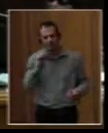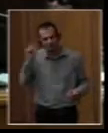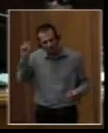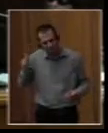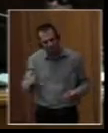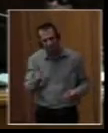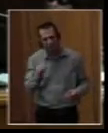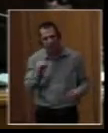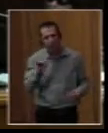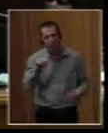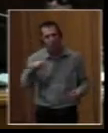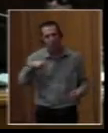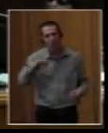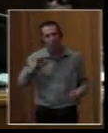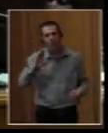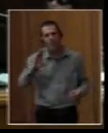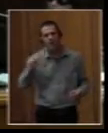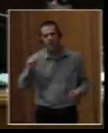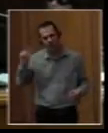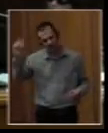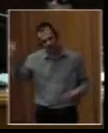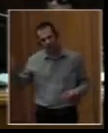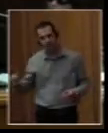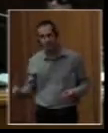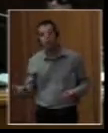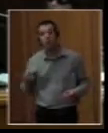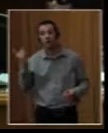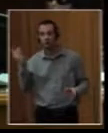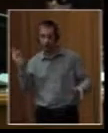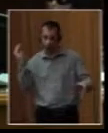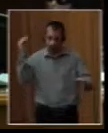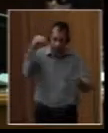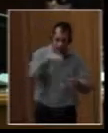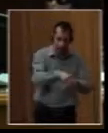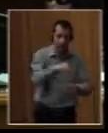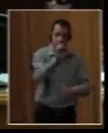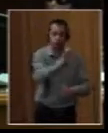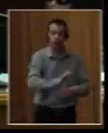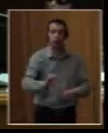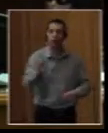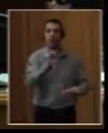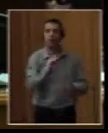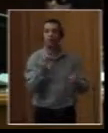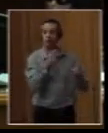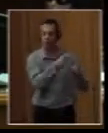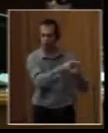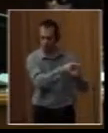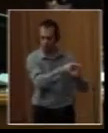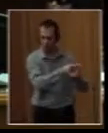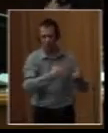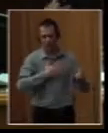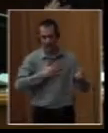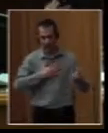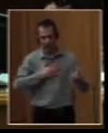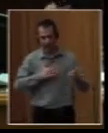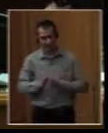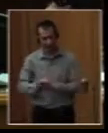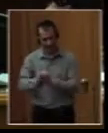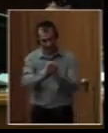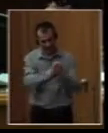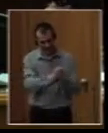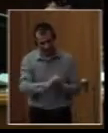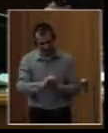Κούνεβα στο Ευρωπαϊκό Κοινοβούλιο και η Εθνική Συνομοσπονδία Ατόμων με Αναπηρία, αλλά και